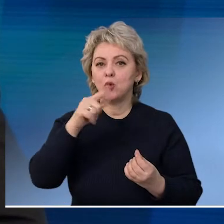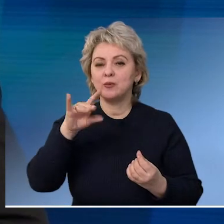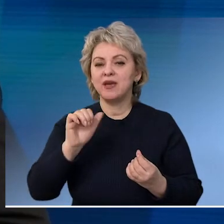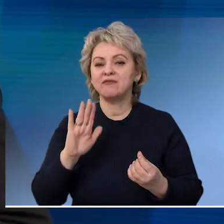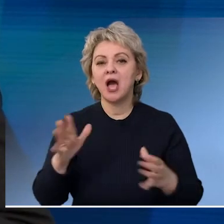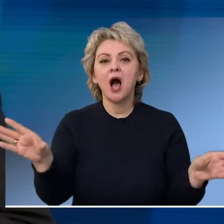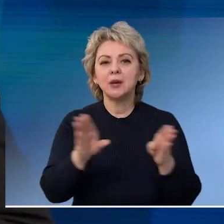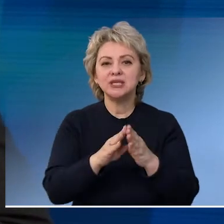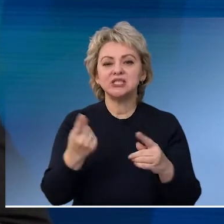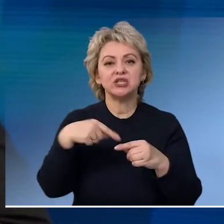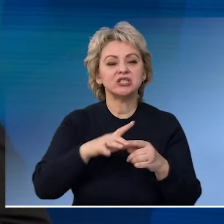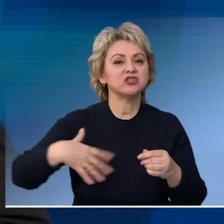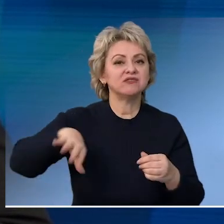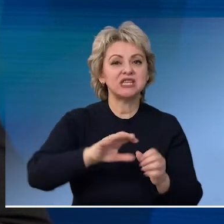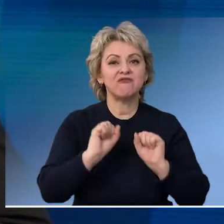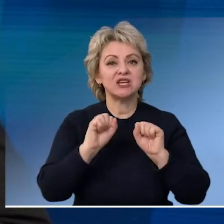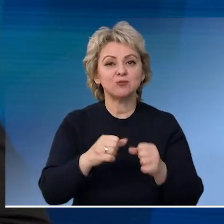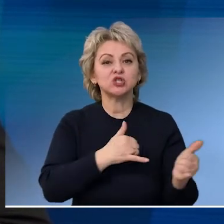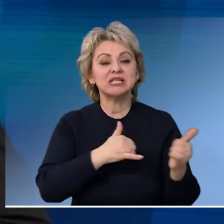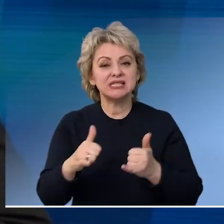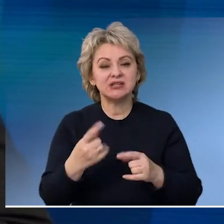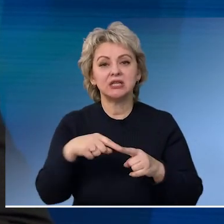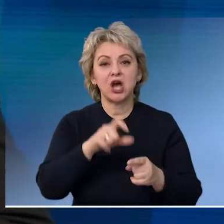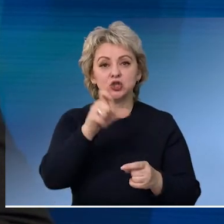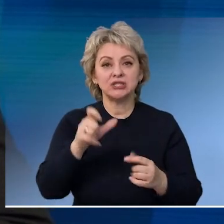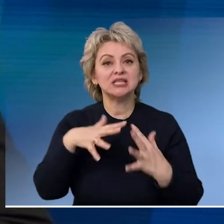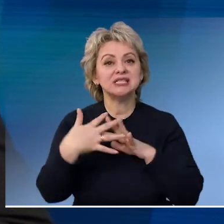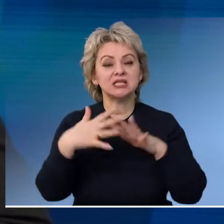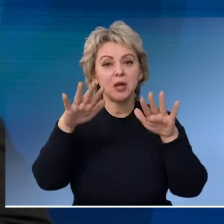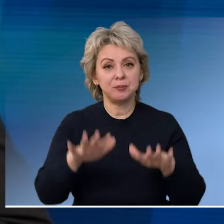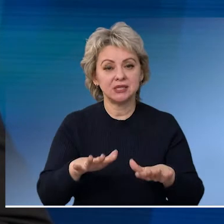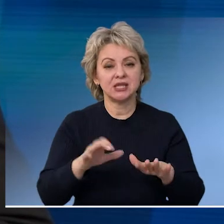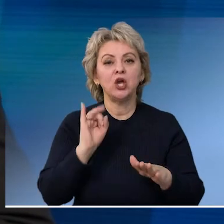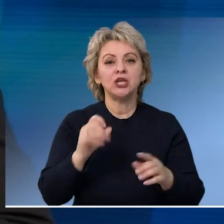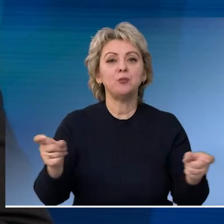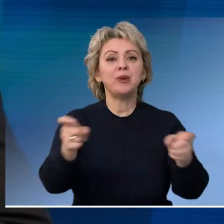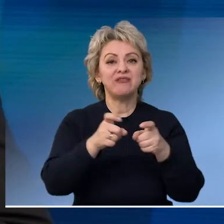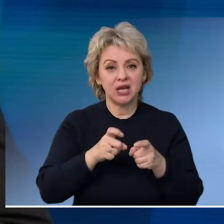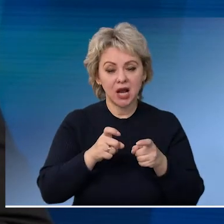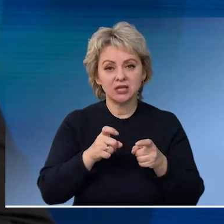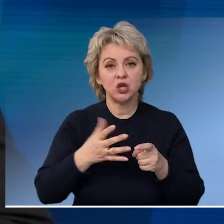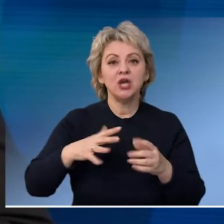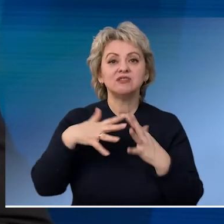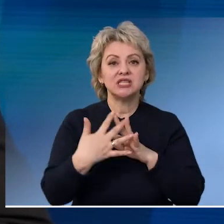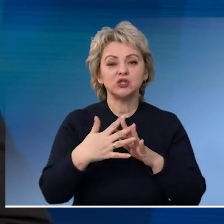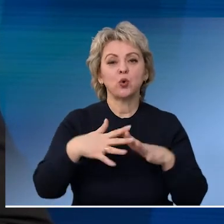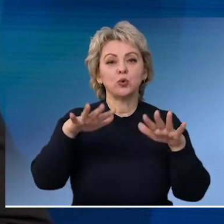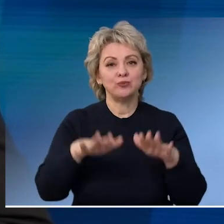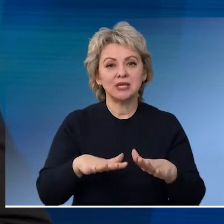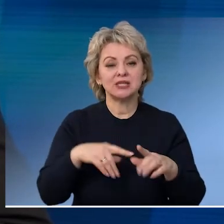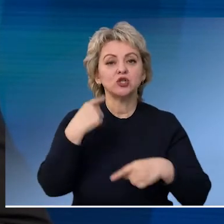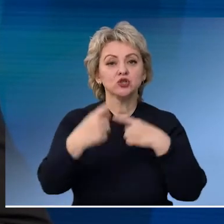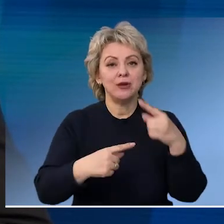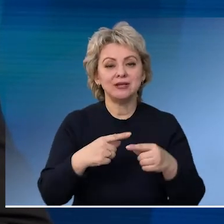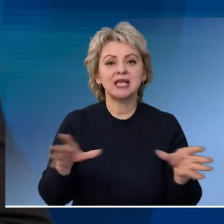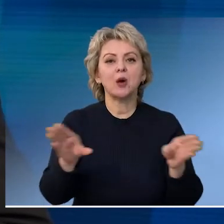Голубев, объединить вот эти все возможные сервисы для жителей сельской местности и привлекать в сельскую местность